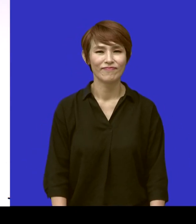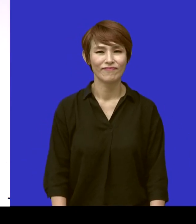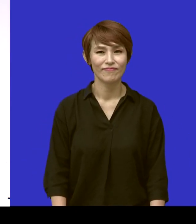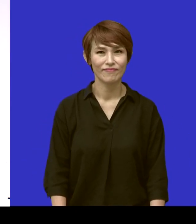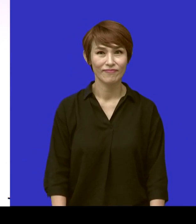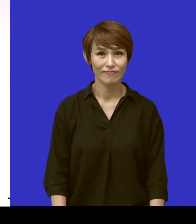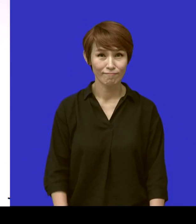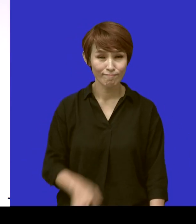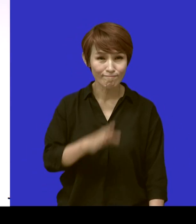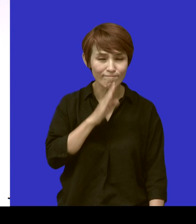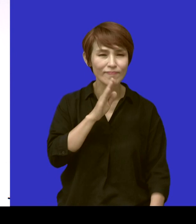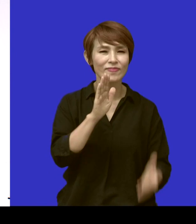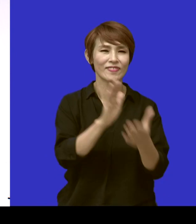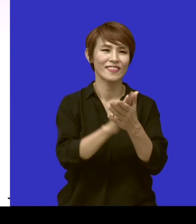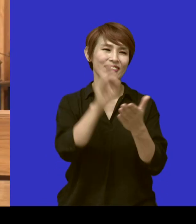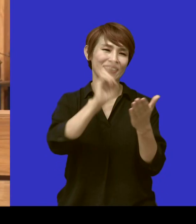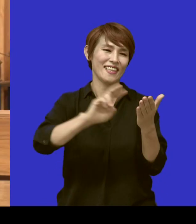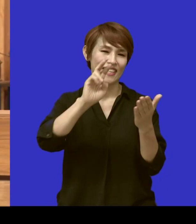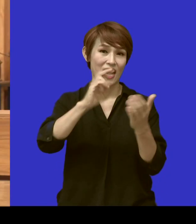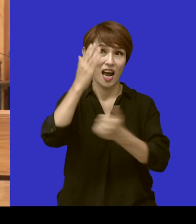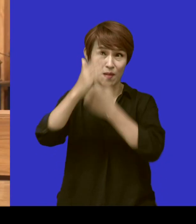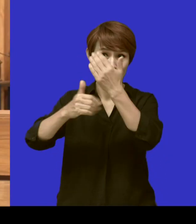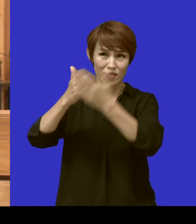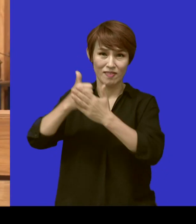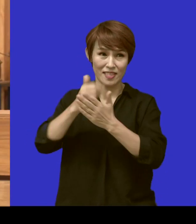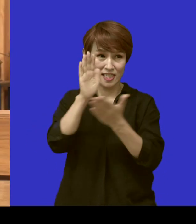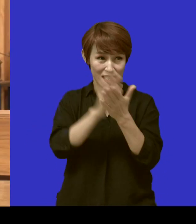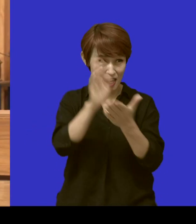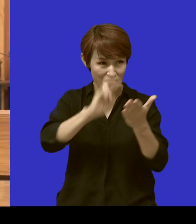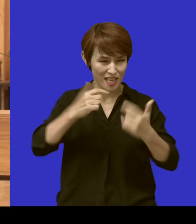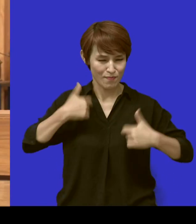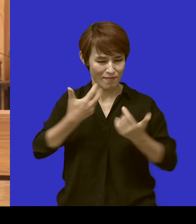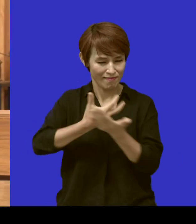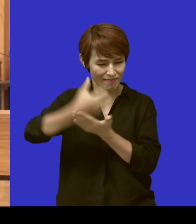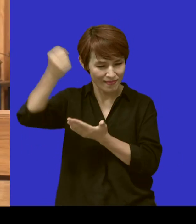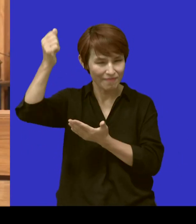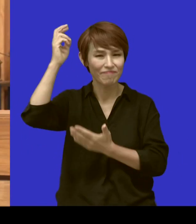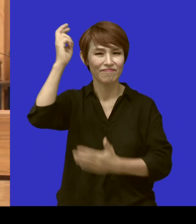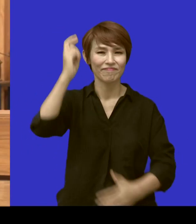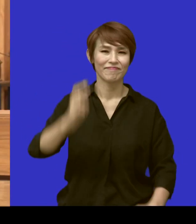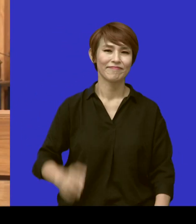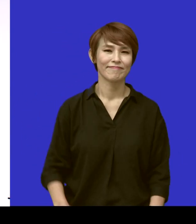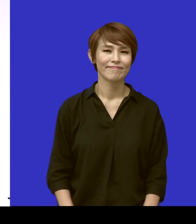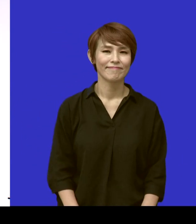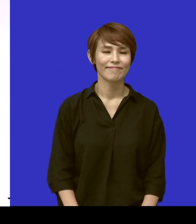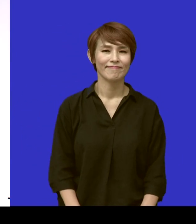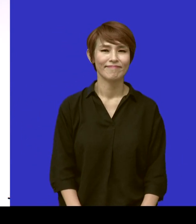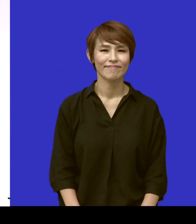그것이 요 찬양이니까 하나님께서 이 찬양을 굉장히 기쁘게 들으셨을 것 같아요.